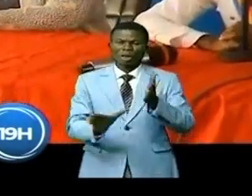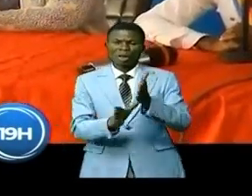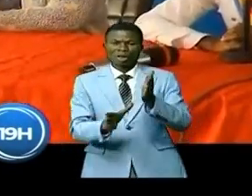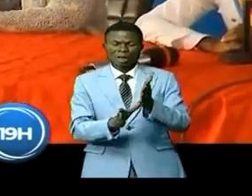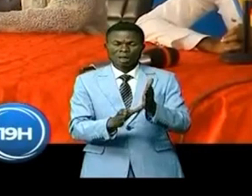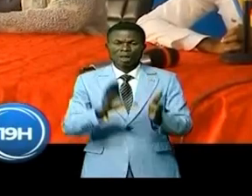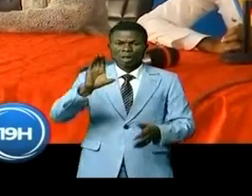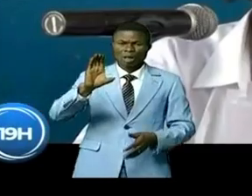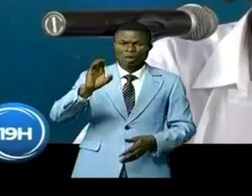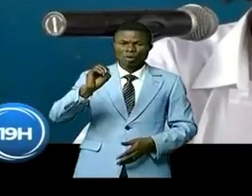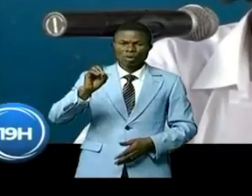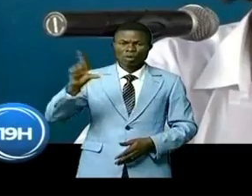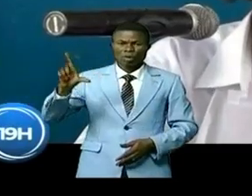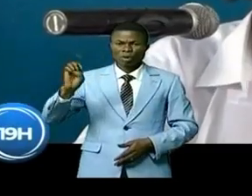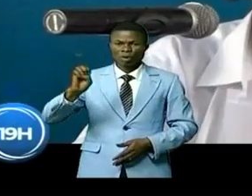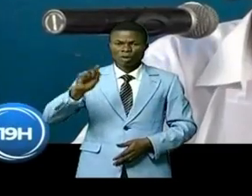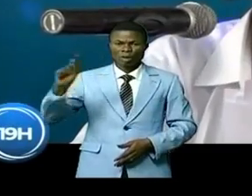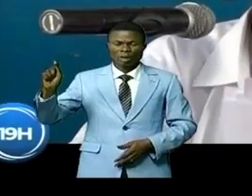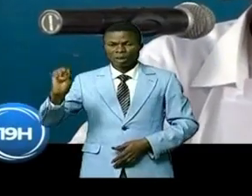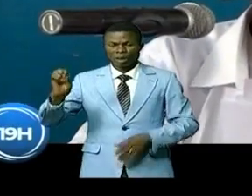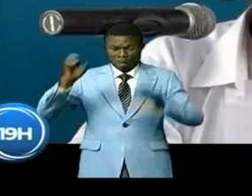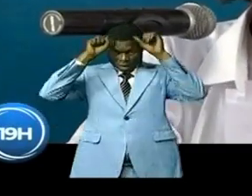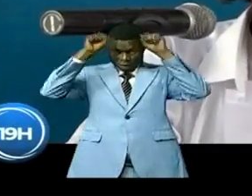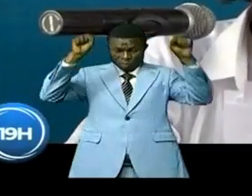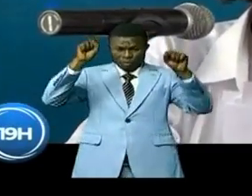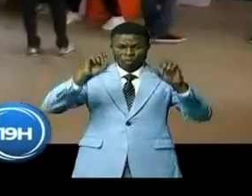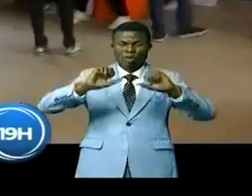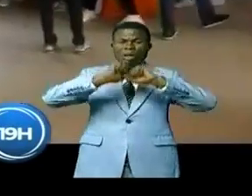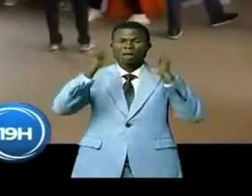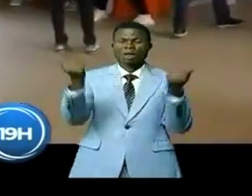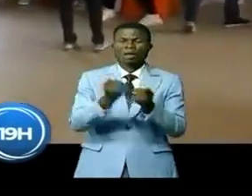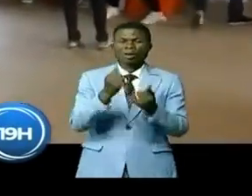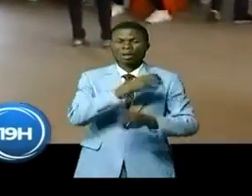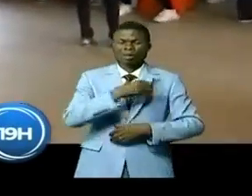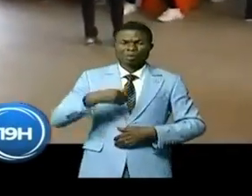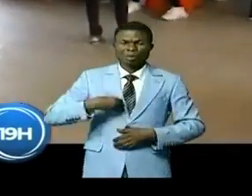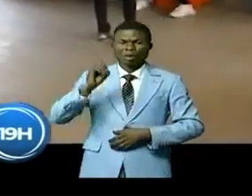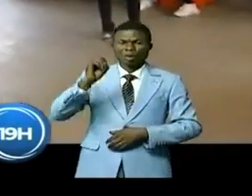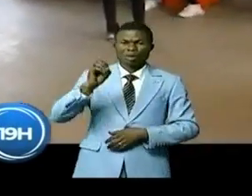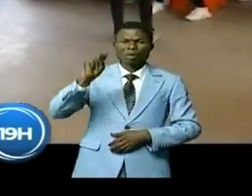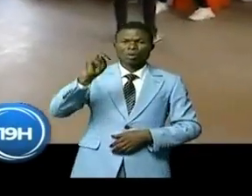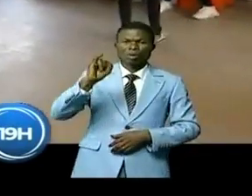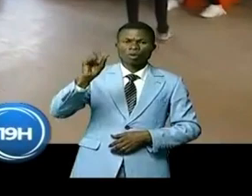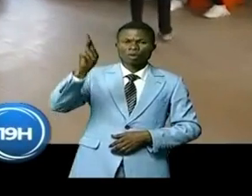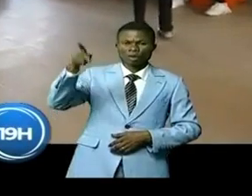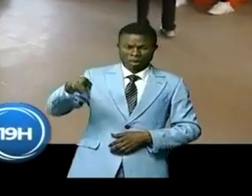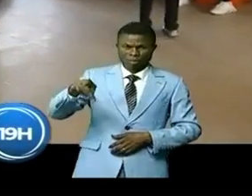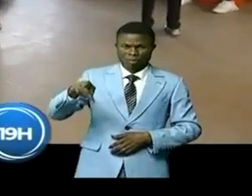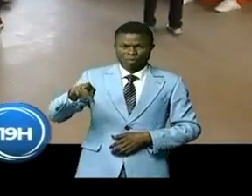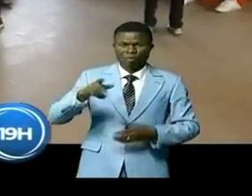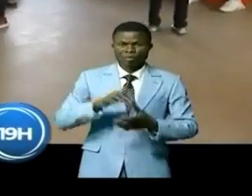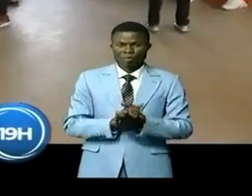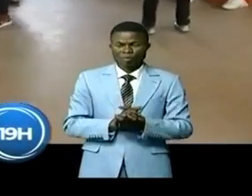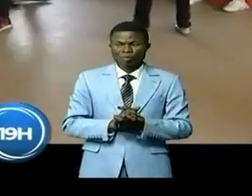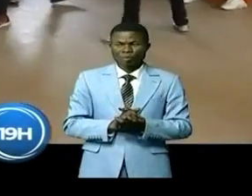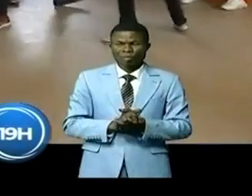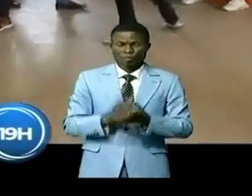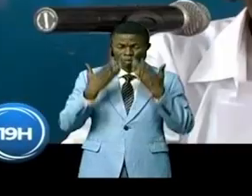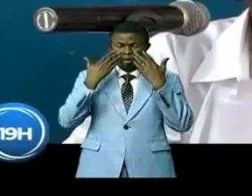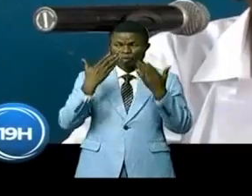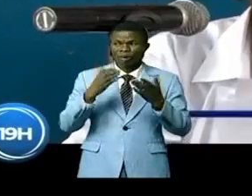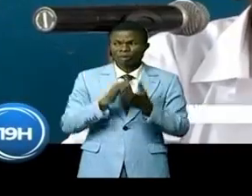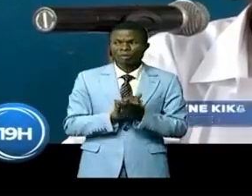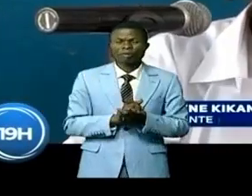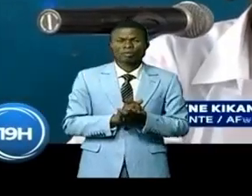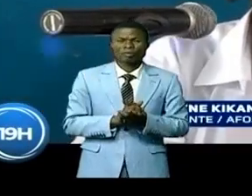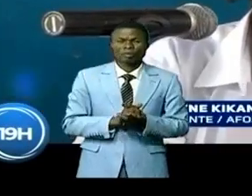Colette Gobo et la présidente de l'Association des femmes de l'ONU, Evelyne Kikangala. Cette manifestation